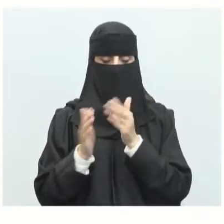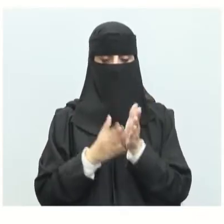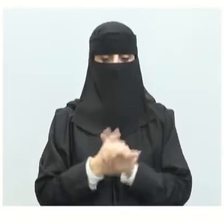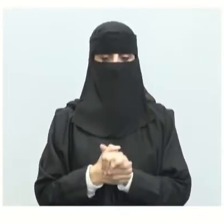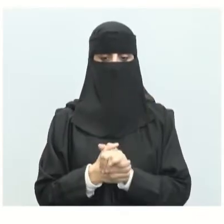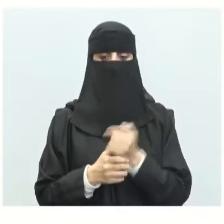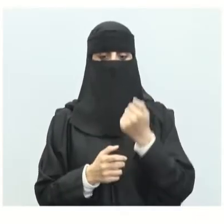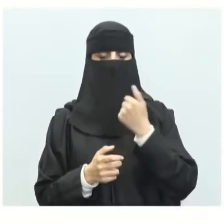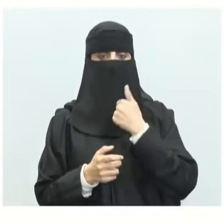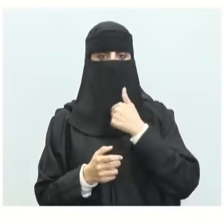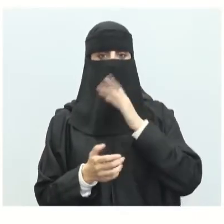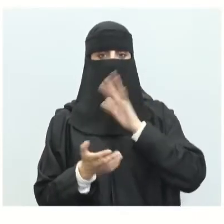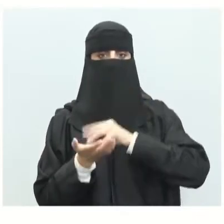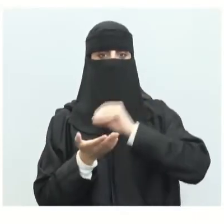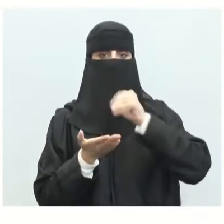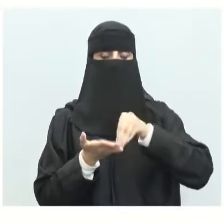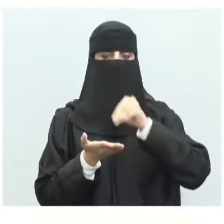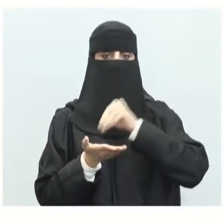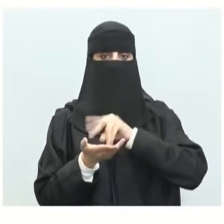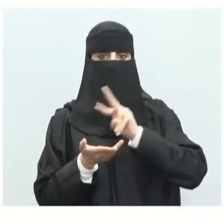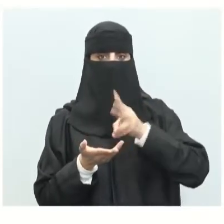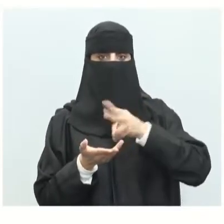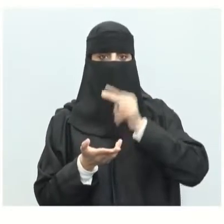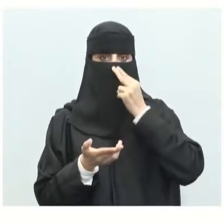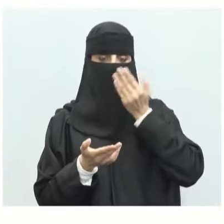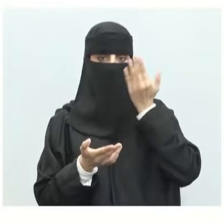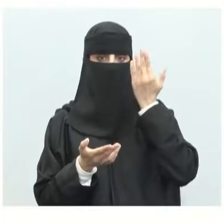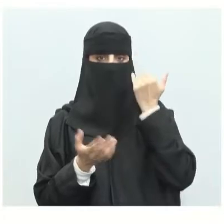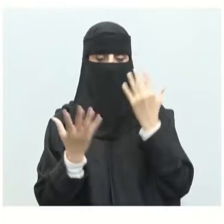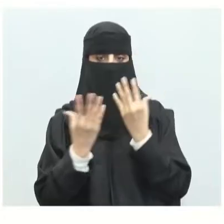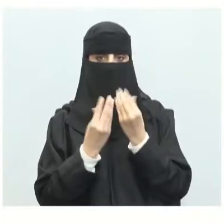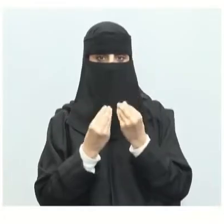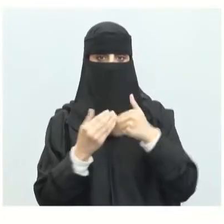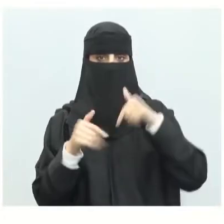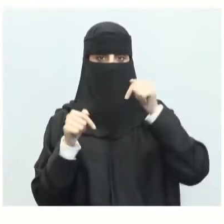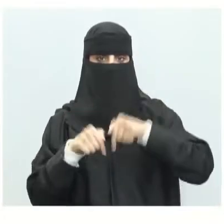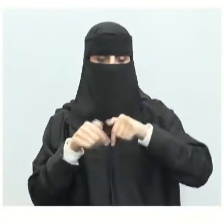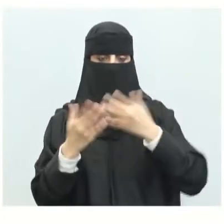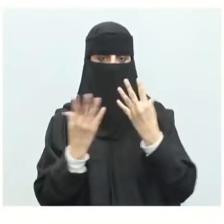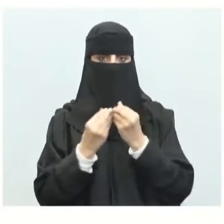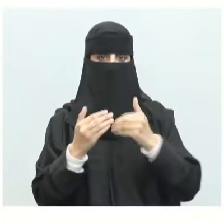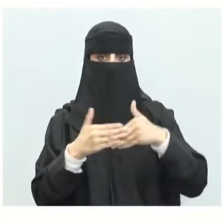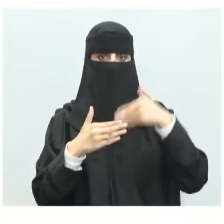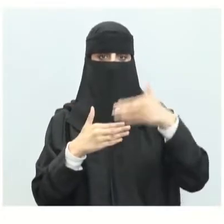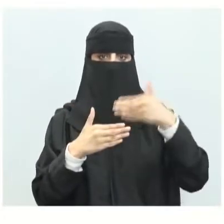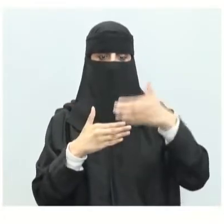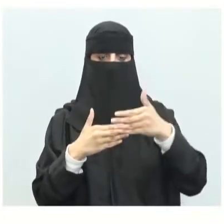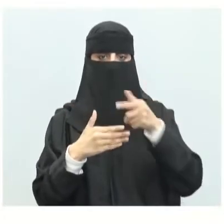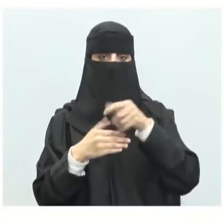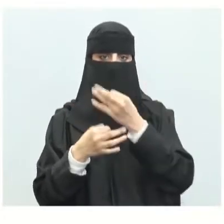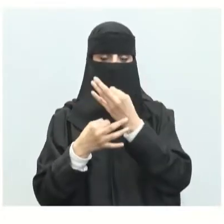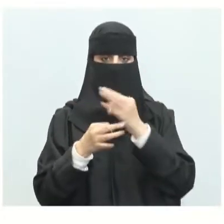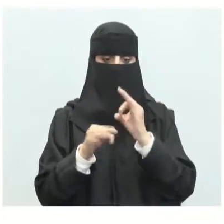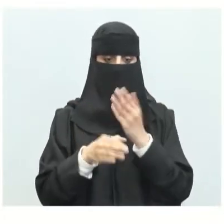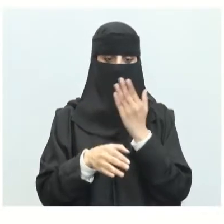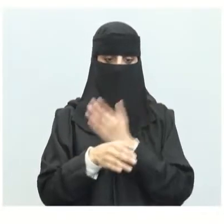انني اتنقل بكم بين الماضي والحاضر والمستقبل دون ان تكلفوا